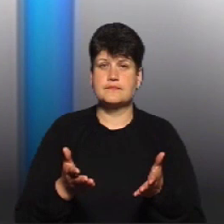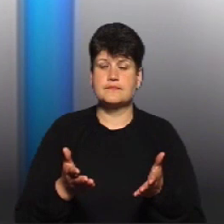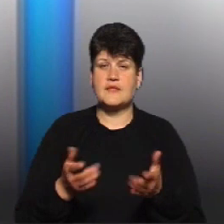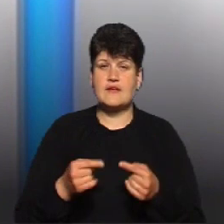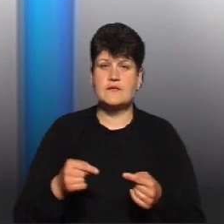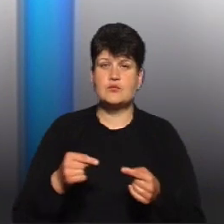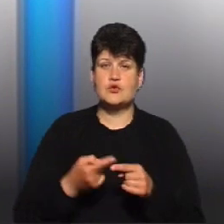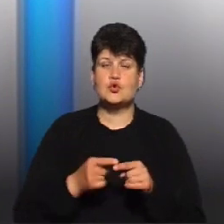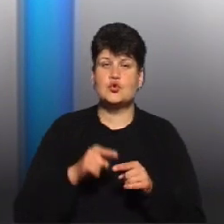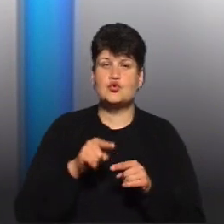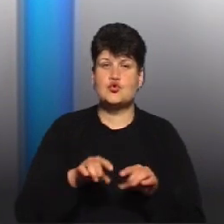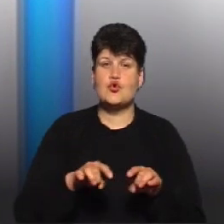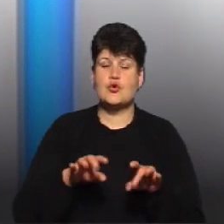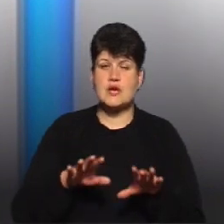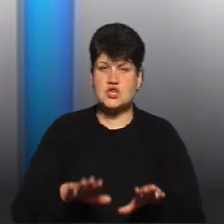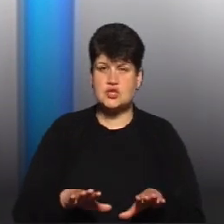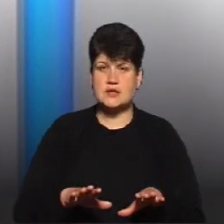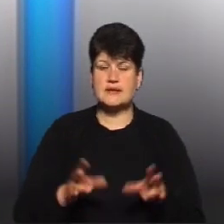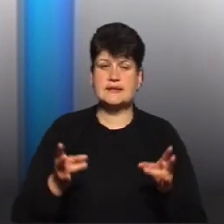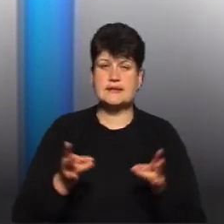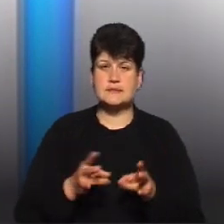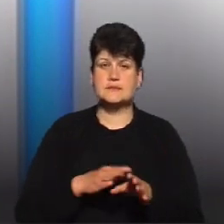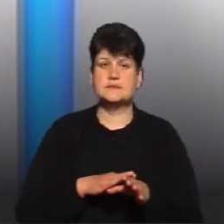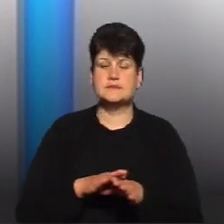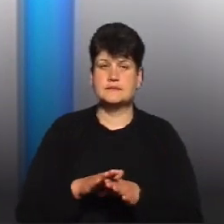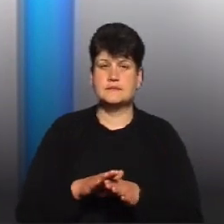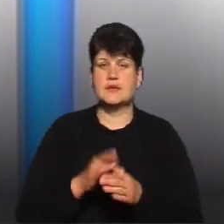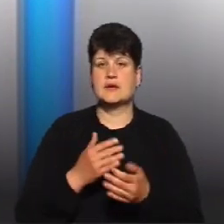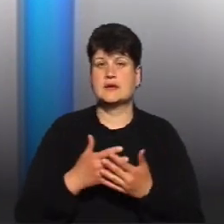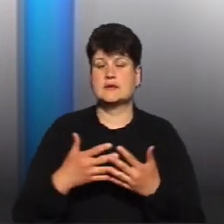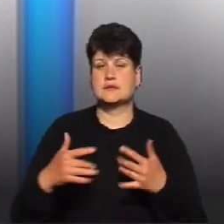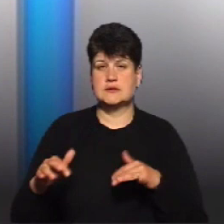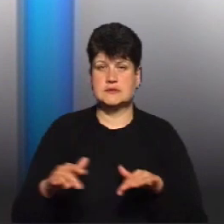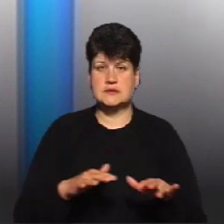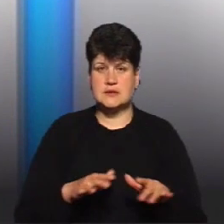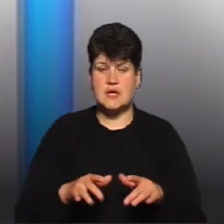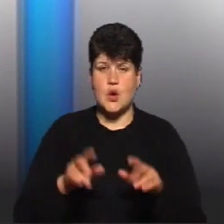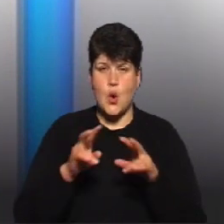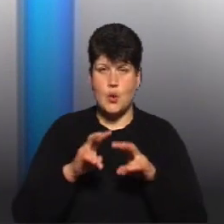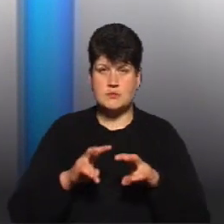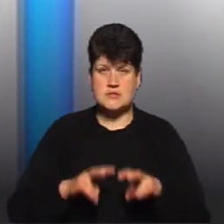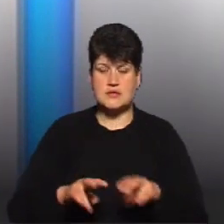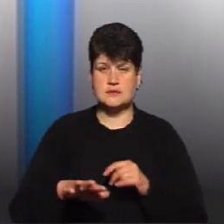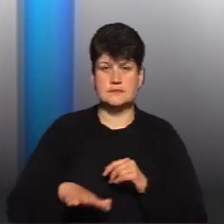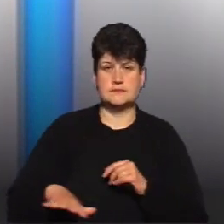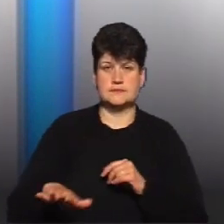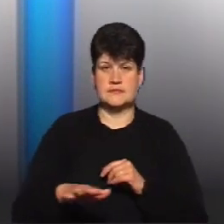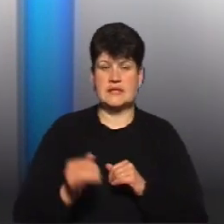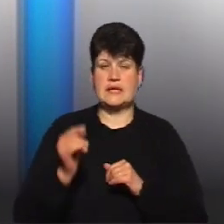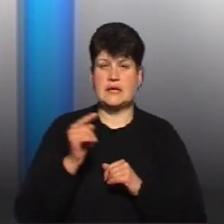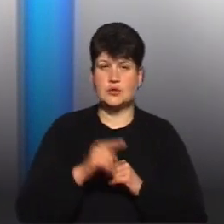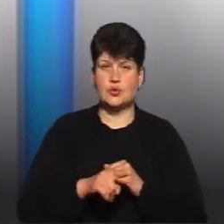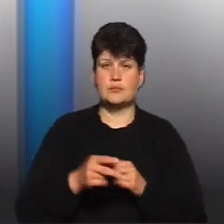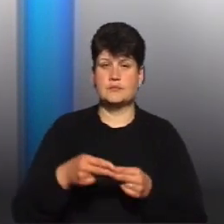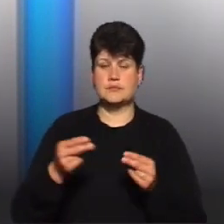рішення, треба дотриматися ряду заходів. Зокрема, обстежити акваторію. Для того укладаються